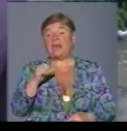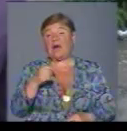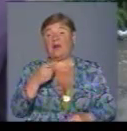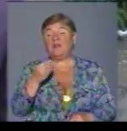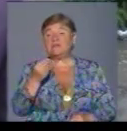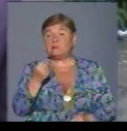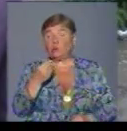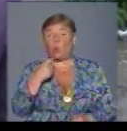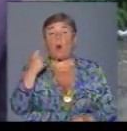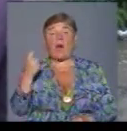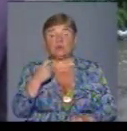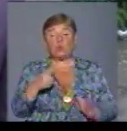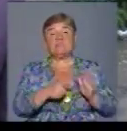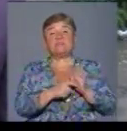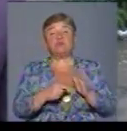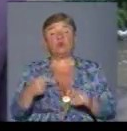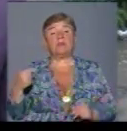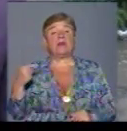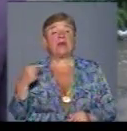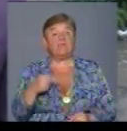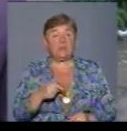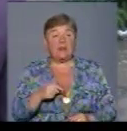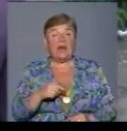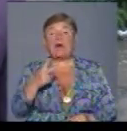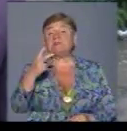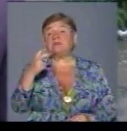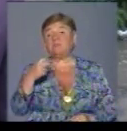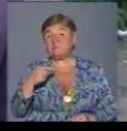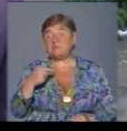газу, приблизно 700 гривень, а за 200 кубів